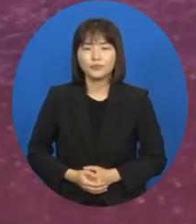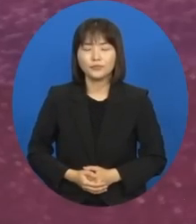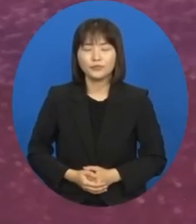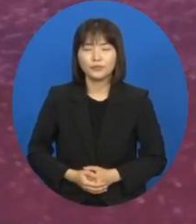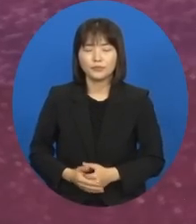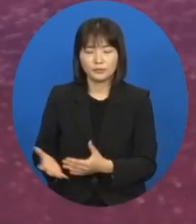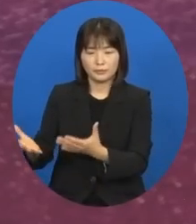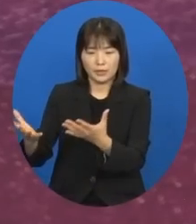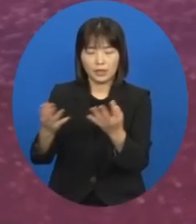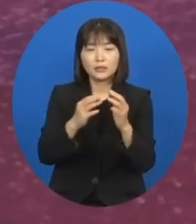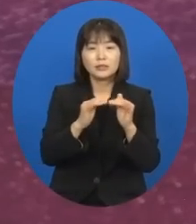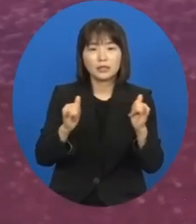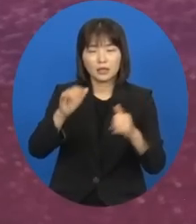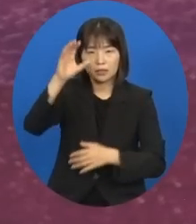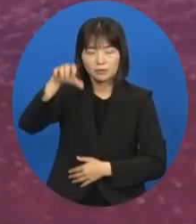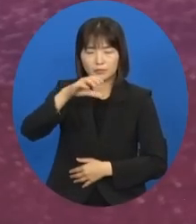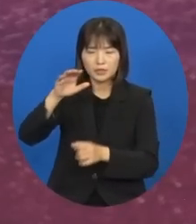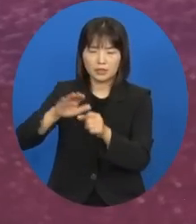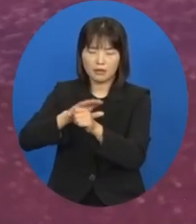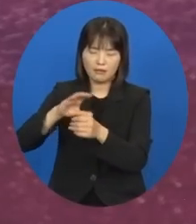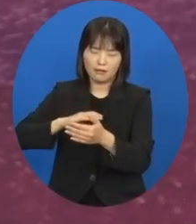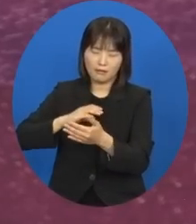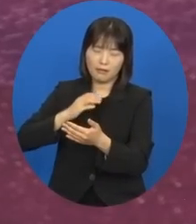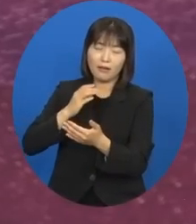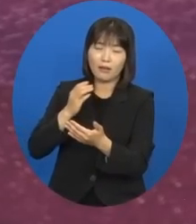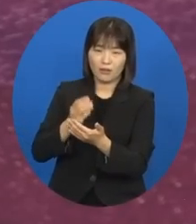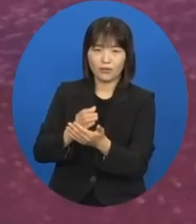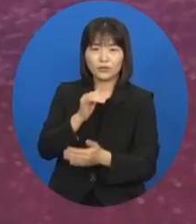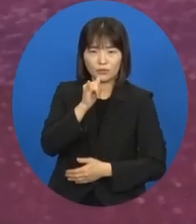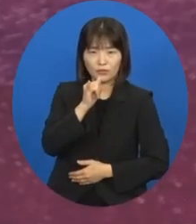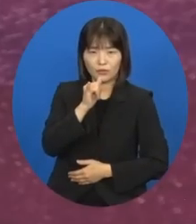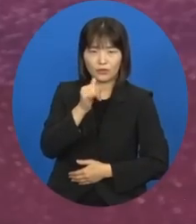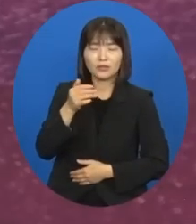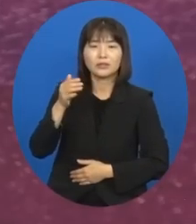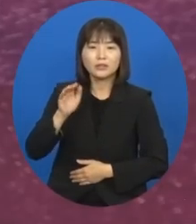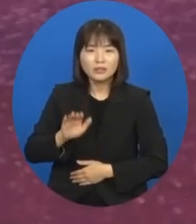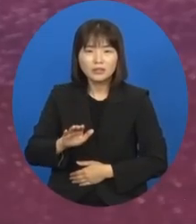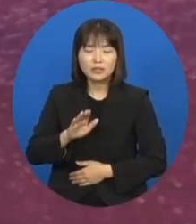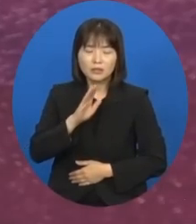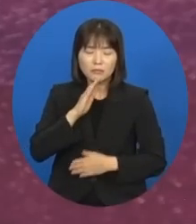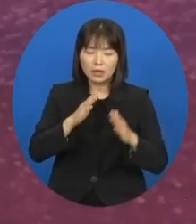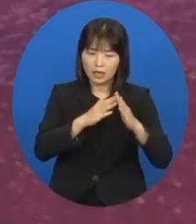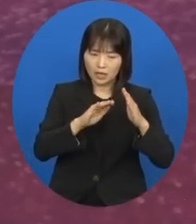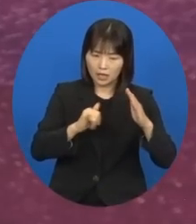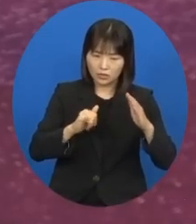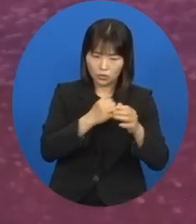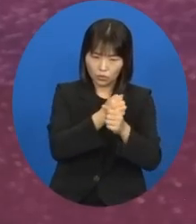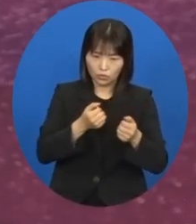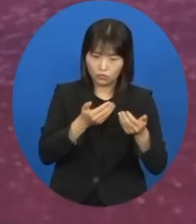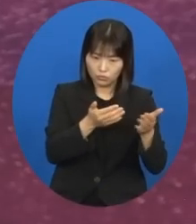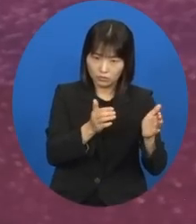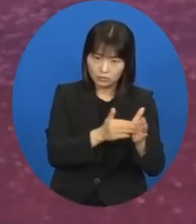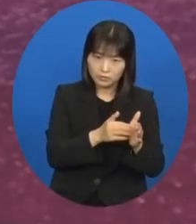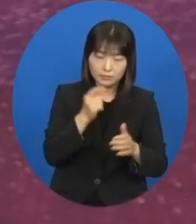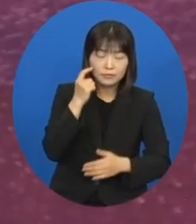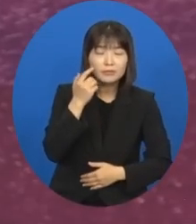많은 분들이 십자가의 사랑은 감격하시지요 그러나 정말 가족을 용서하십니까